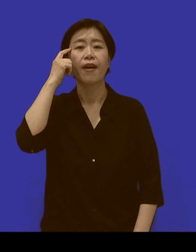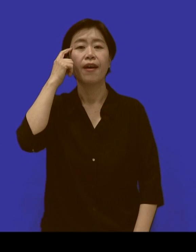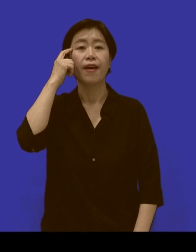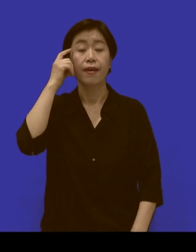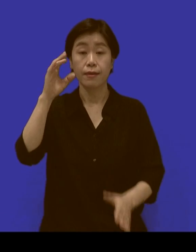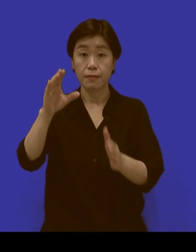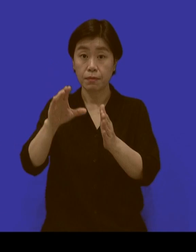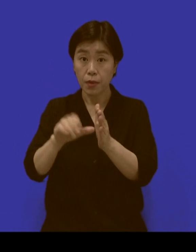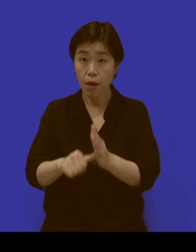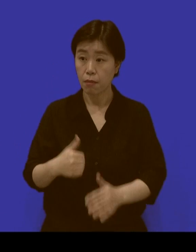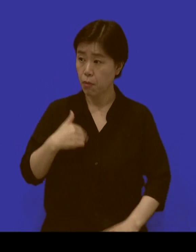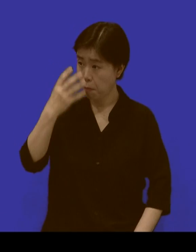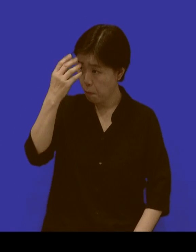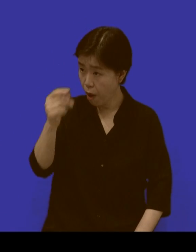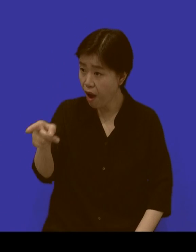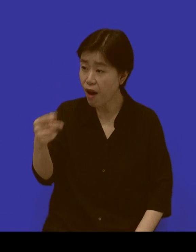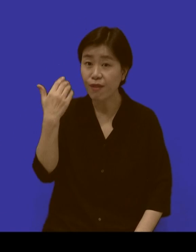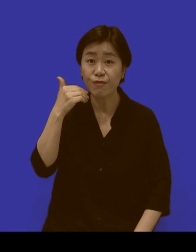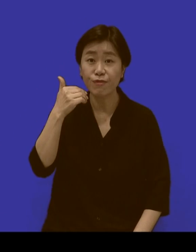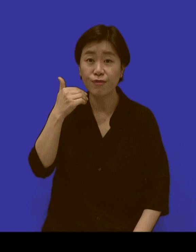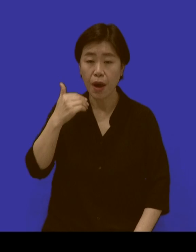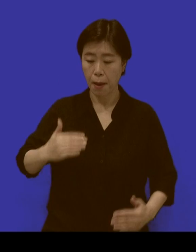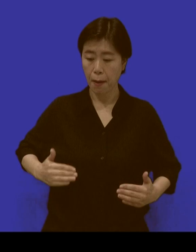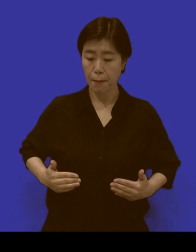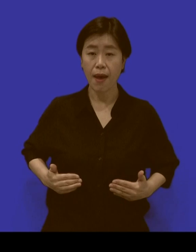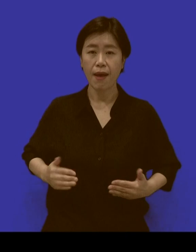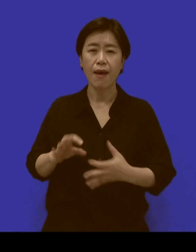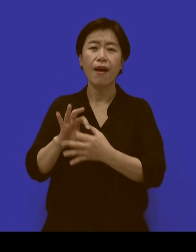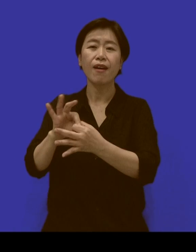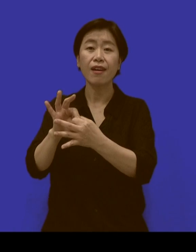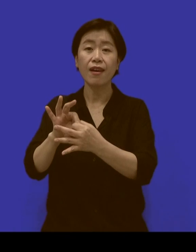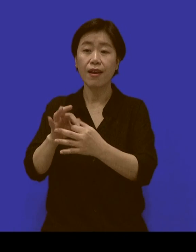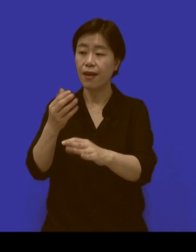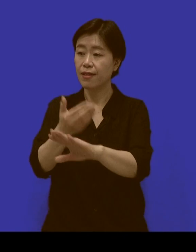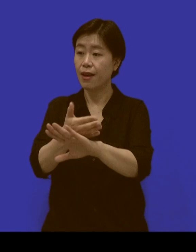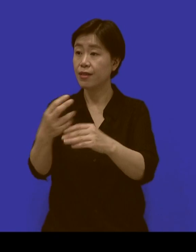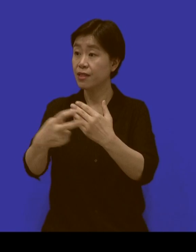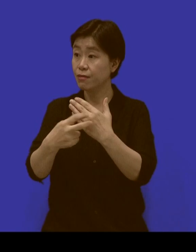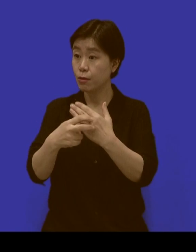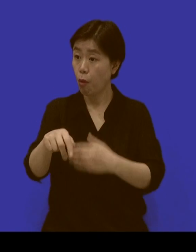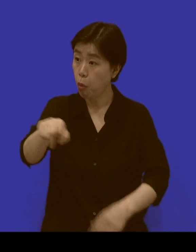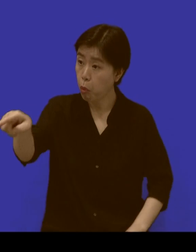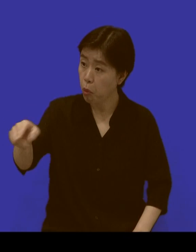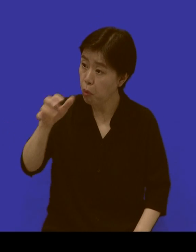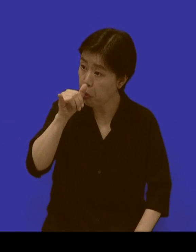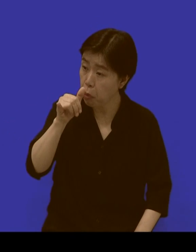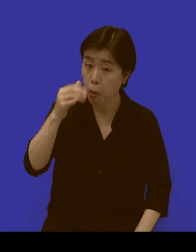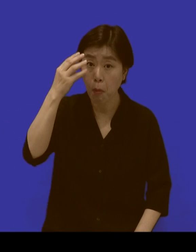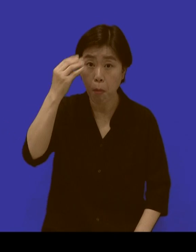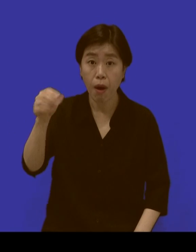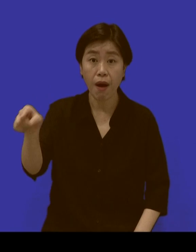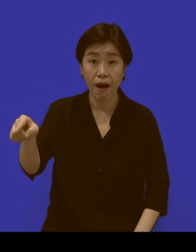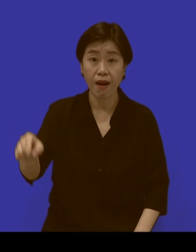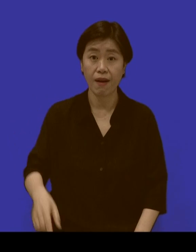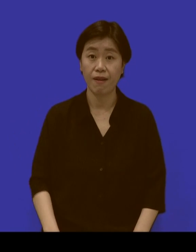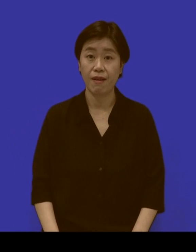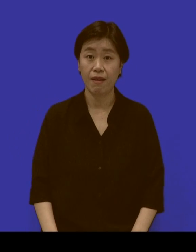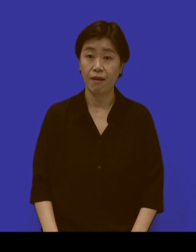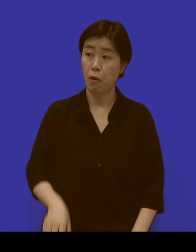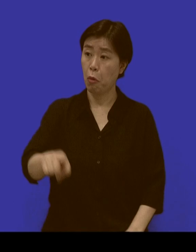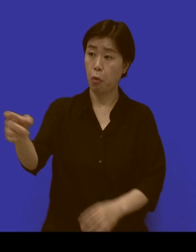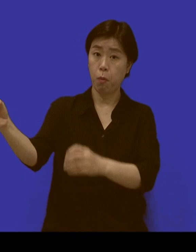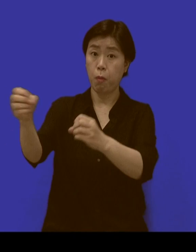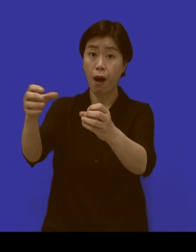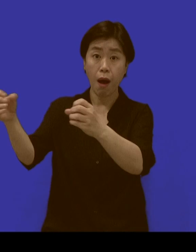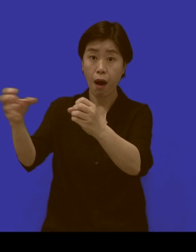그 찰나에 제 제 앞에 저희 폐 이식을 담당하는 또 흉부외과 팀 그 교수들이 있는 거예요. 네. 그분들이 그 복도에서 그렇게 앉아서 얘기하고